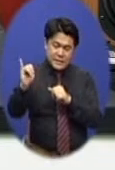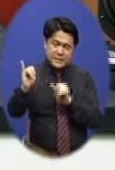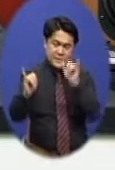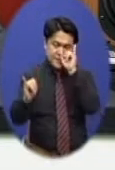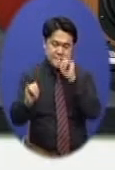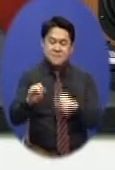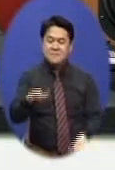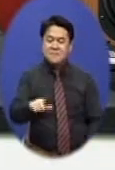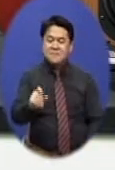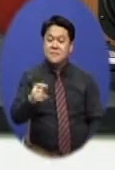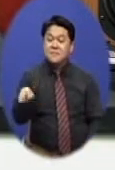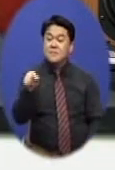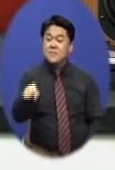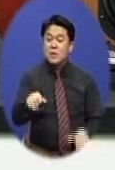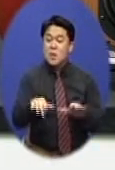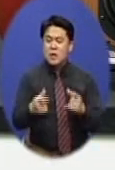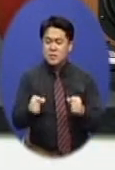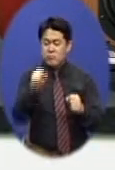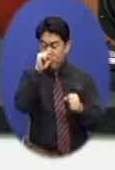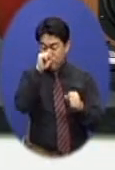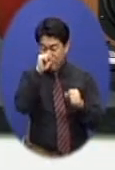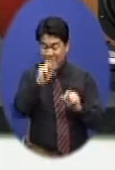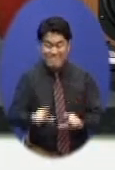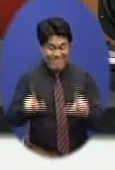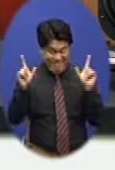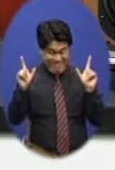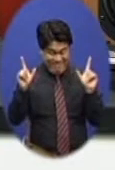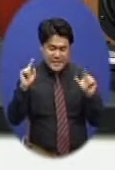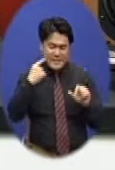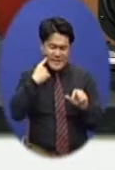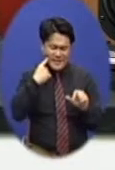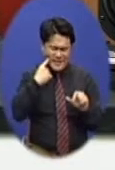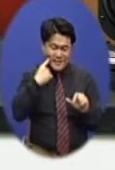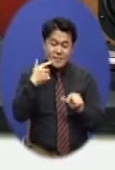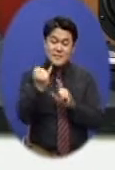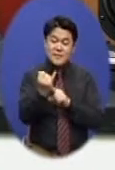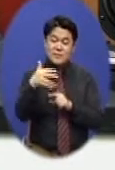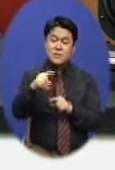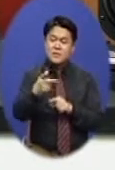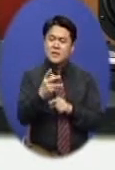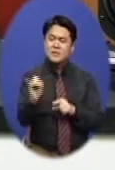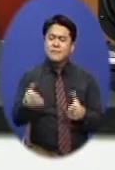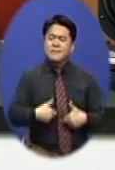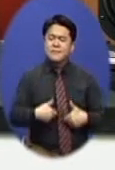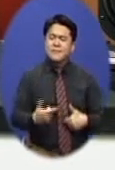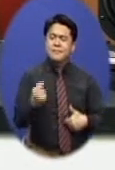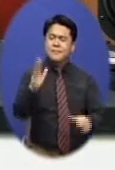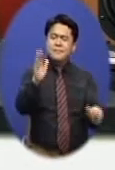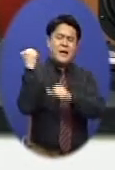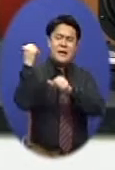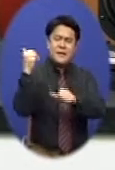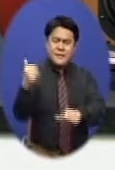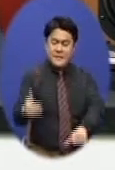예, 방자야. 예. 오늘같이 경사스럽고 좋은 날 예쁘고 아름다운 춘향이가 없었으겠느냐. 그럼. 어서